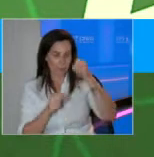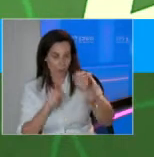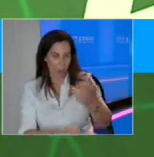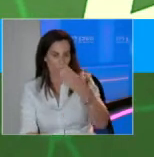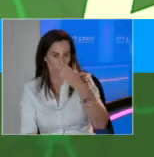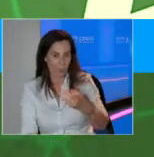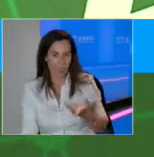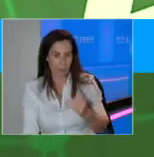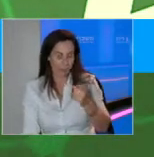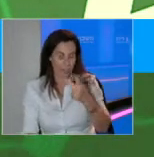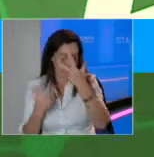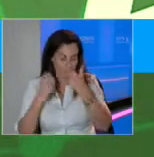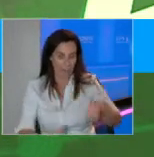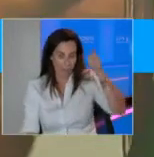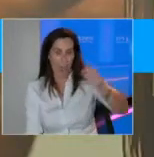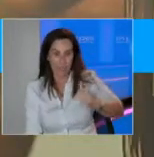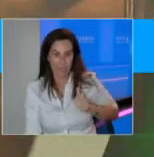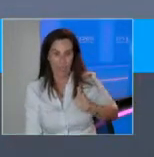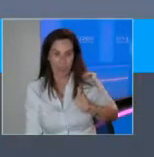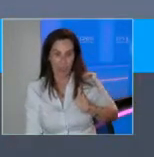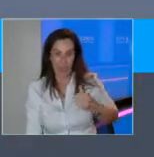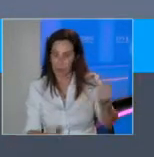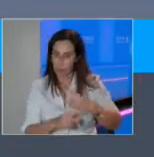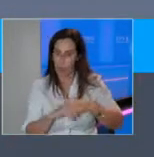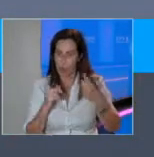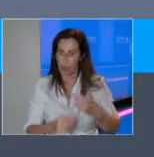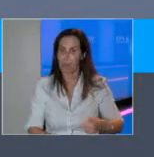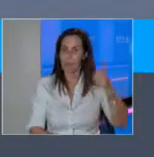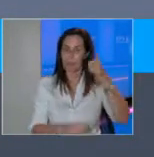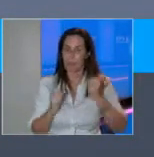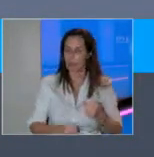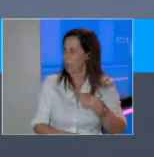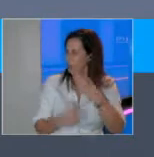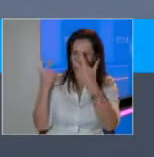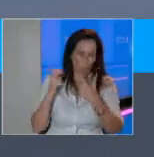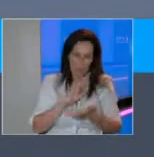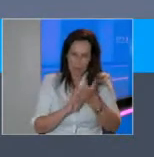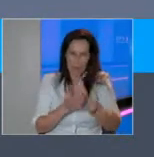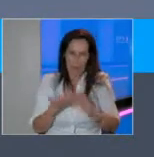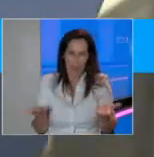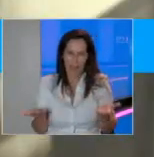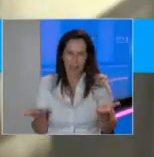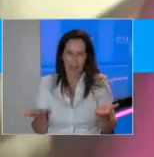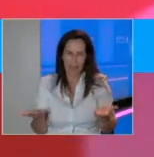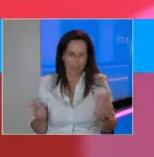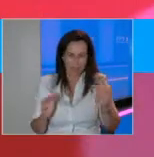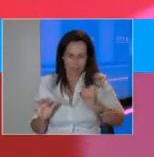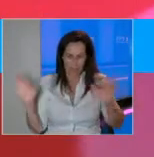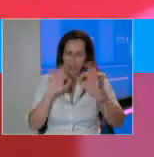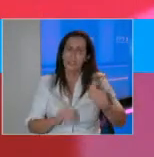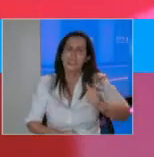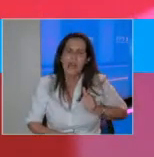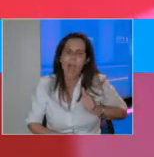הביטחון? איך? ציפית מהרמטכ"ל ושר הביטחון האלה למשהו אחר? לא, אני לא מצפה בכלל מהצבא.